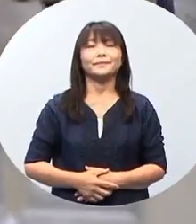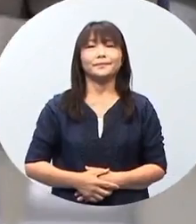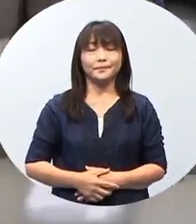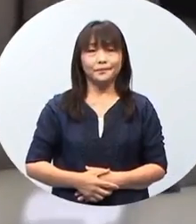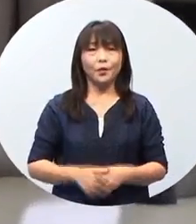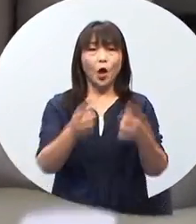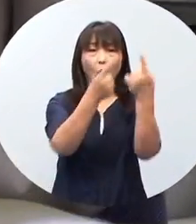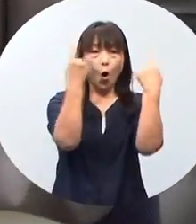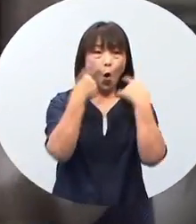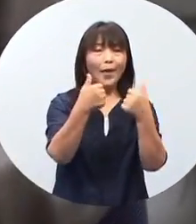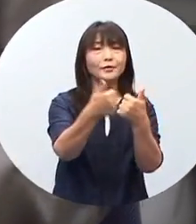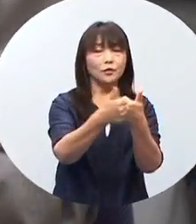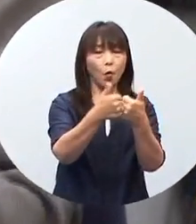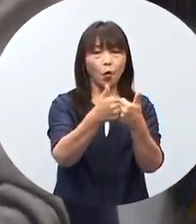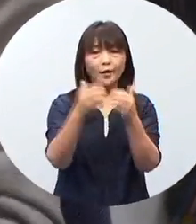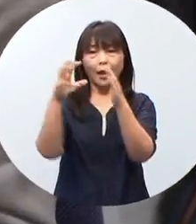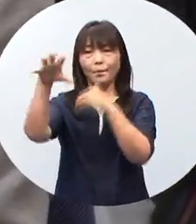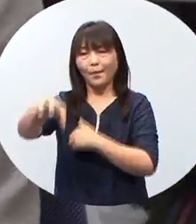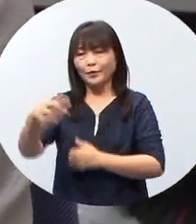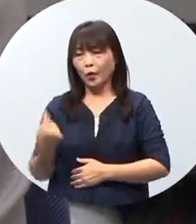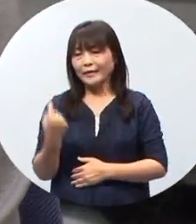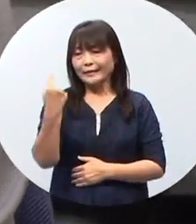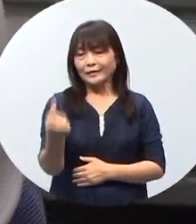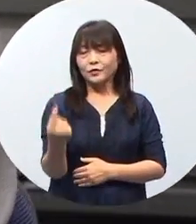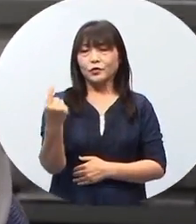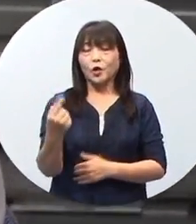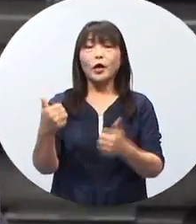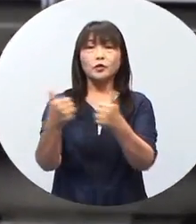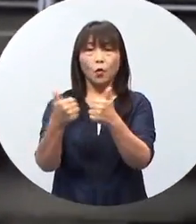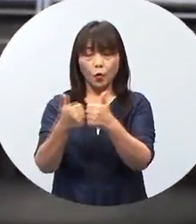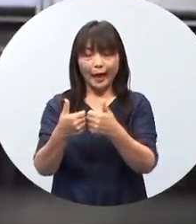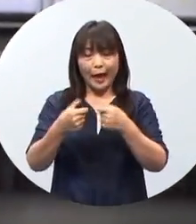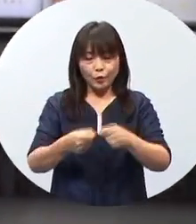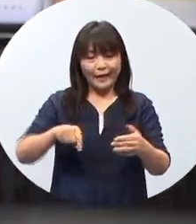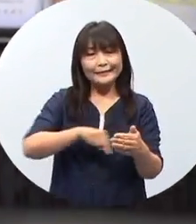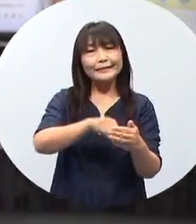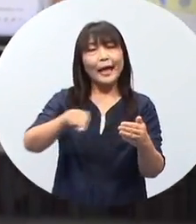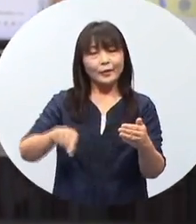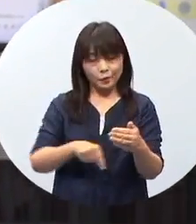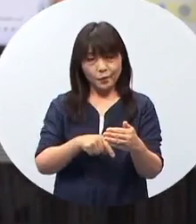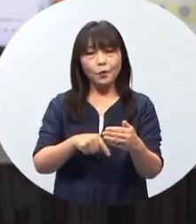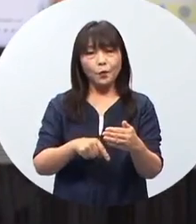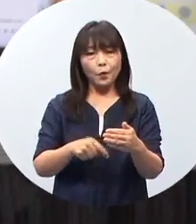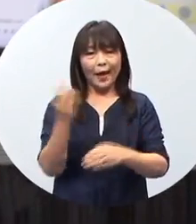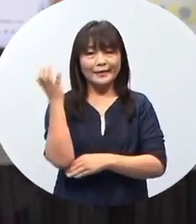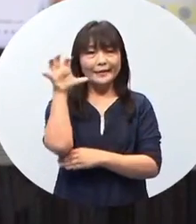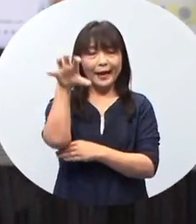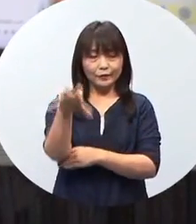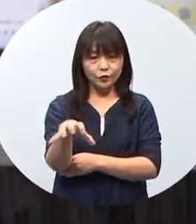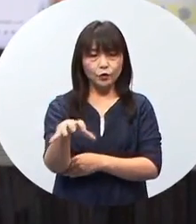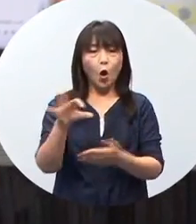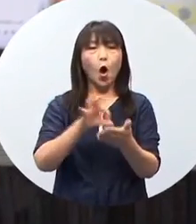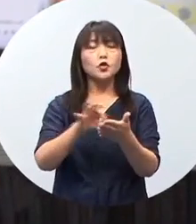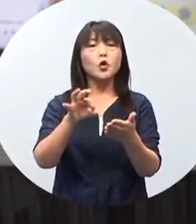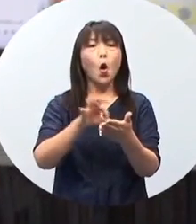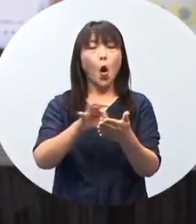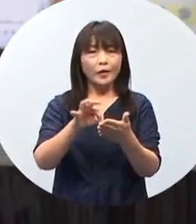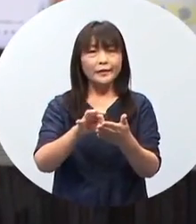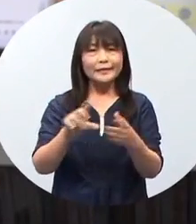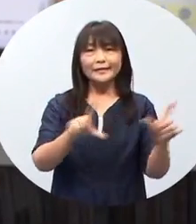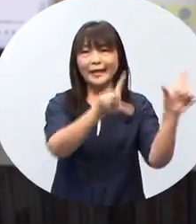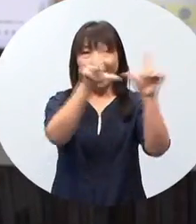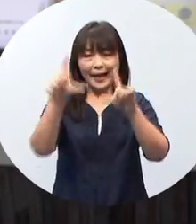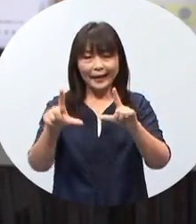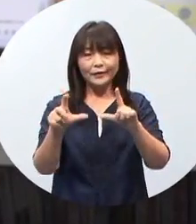個別相談、出前講座ともに詳しくは市役所消費生活センターまでお問い合わせください。